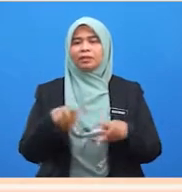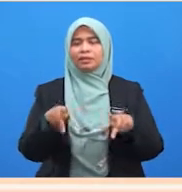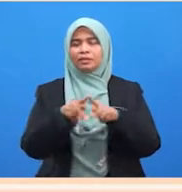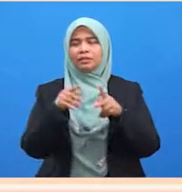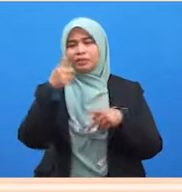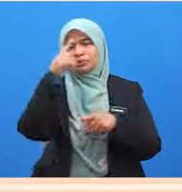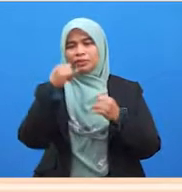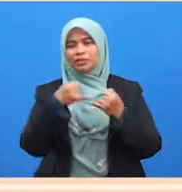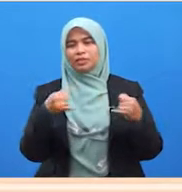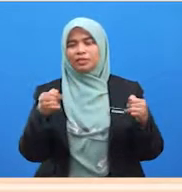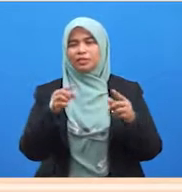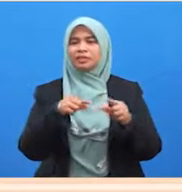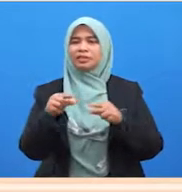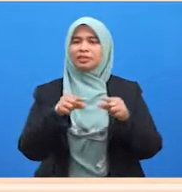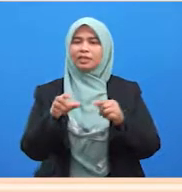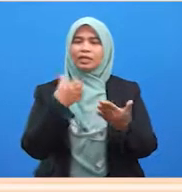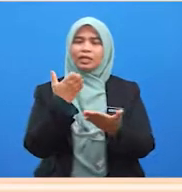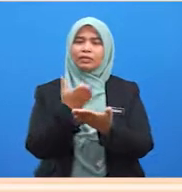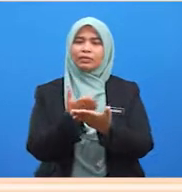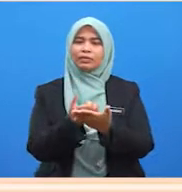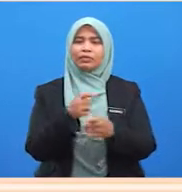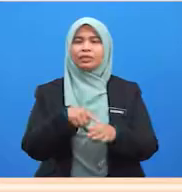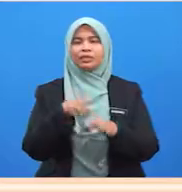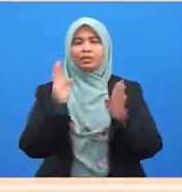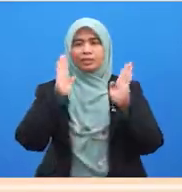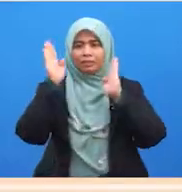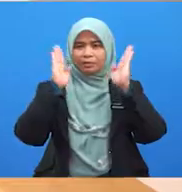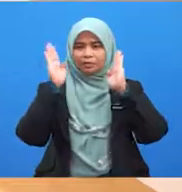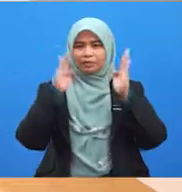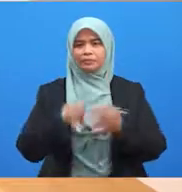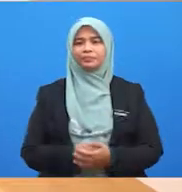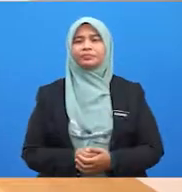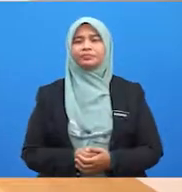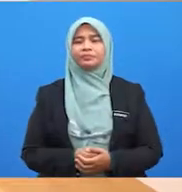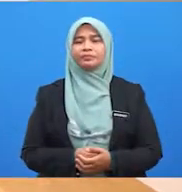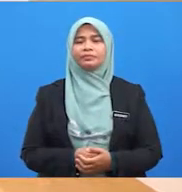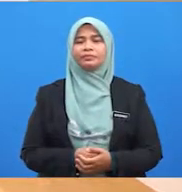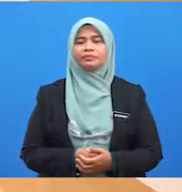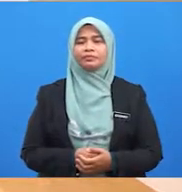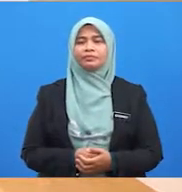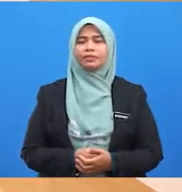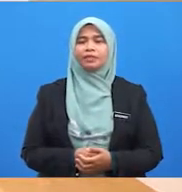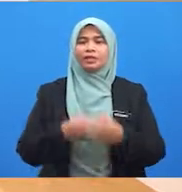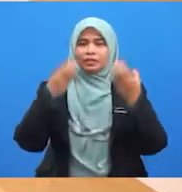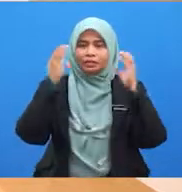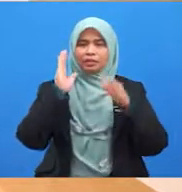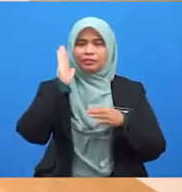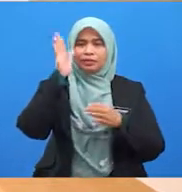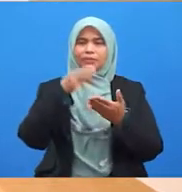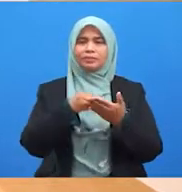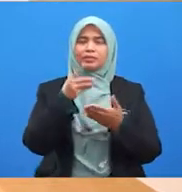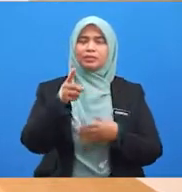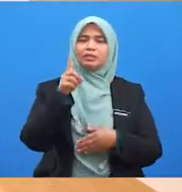dijalankan. Mengapakah begitu? Murid-murid ingin tahu sebabnya? Baiklah, cikgu akan beri